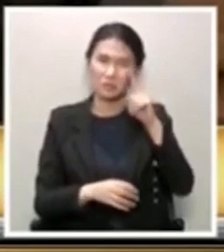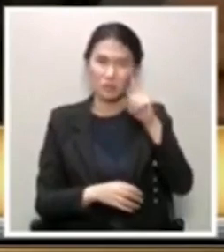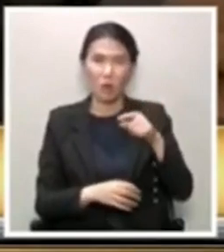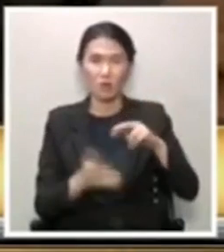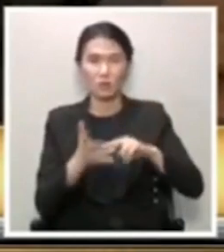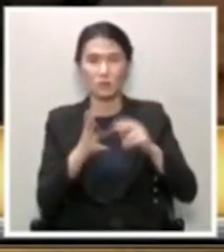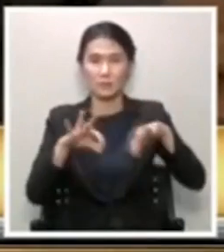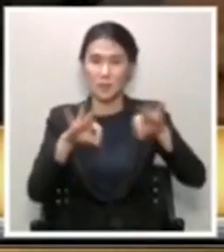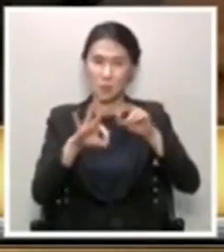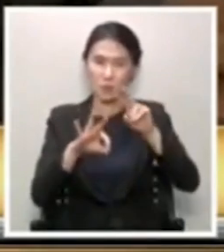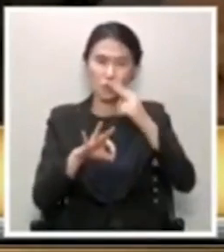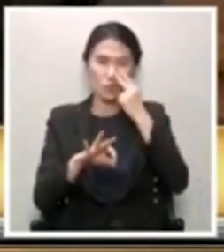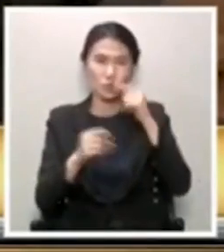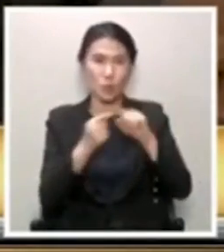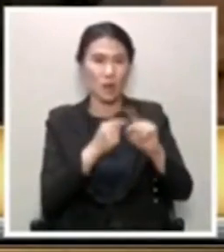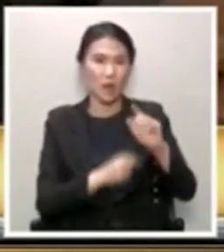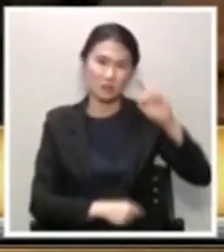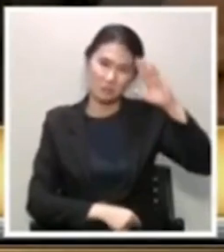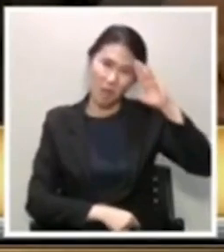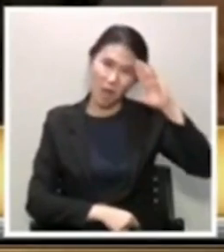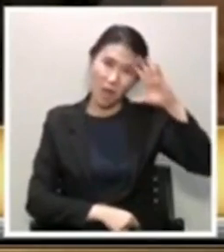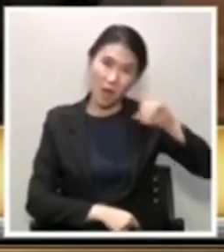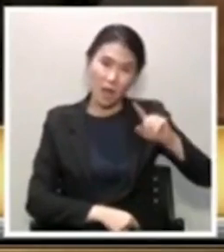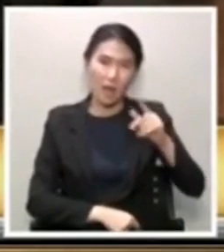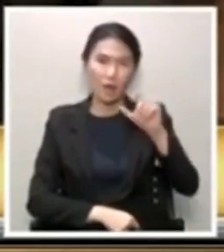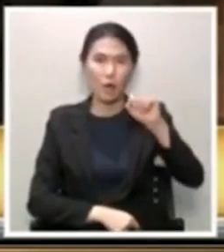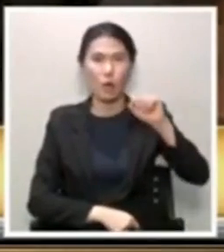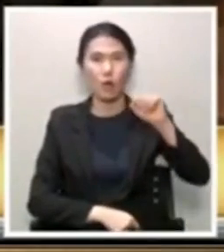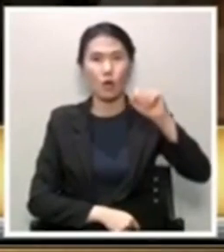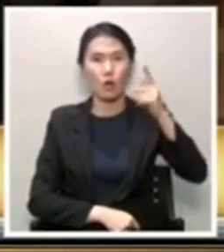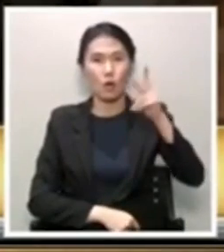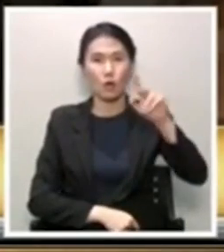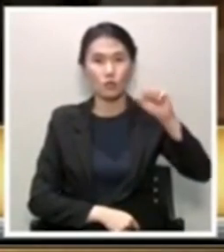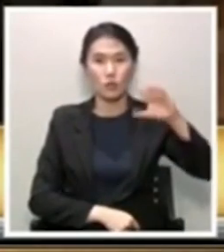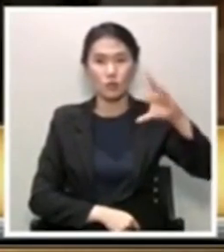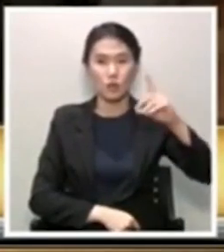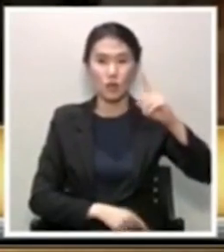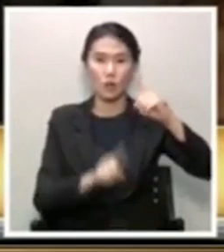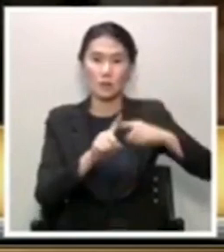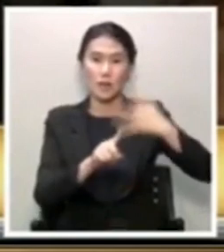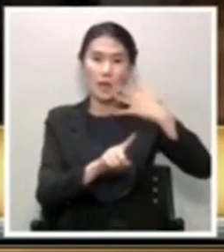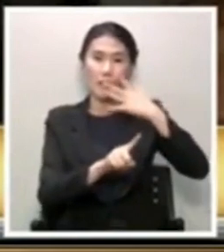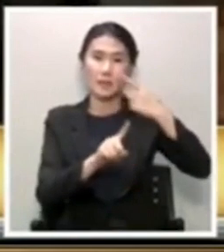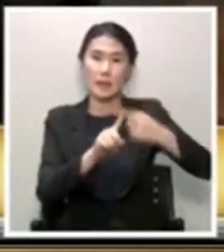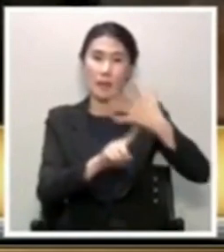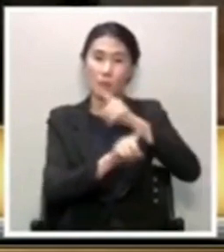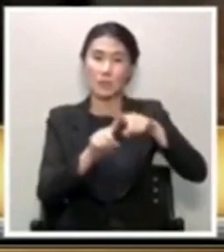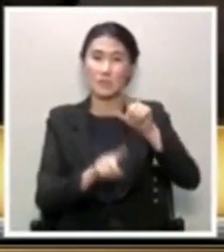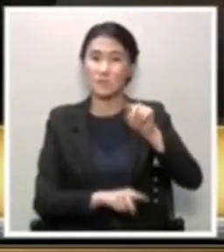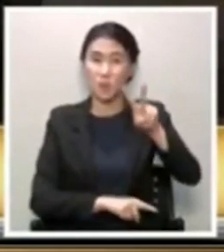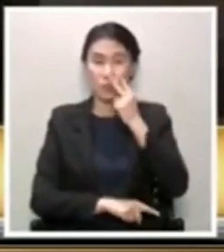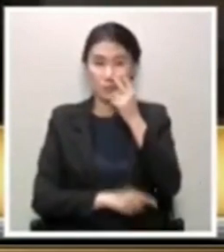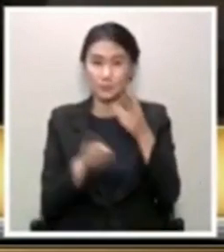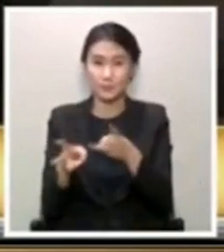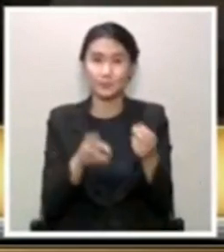ลพวงของรัฐประหารโดยคสช.ในวันที่22พฤษภาคม2557ในแง่กระบวนการครับท่านประธาน